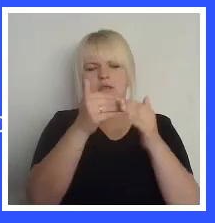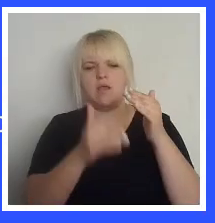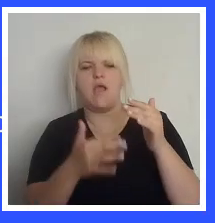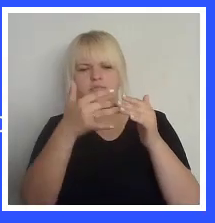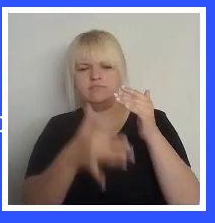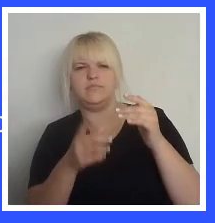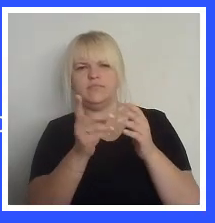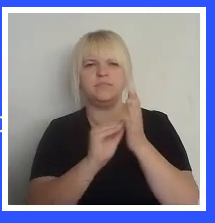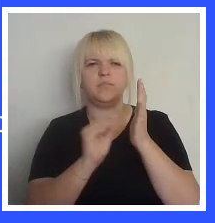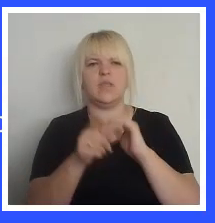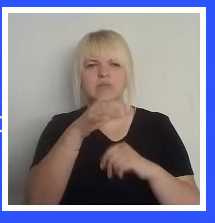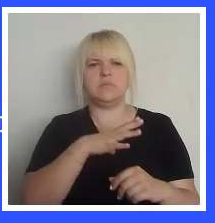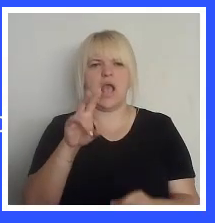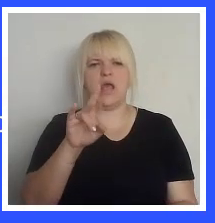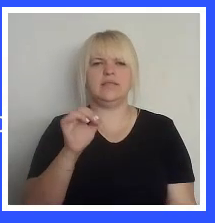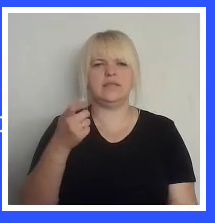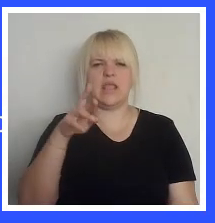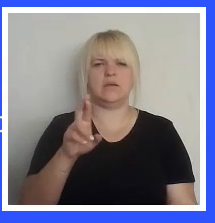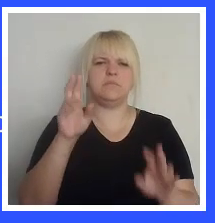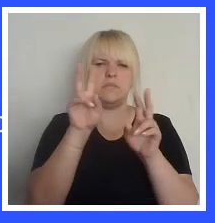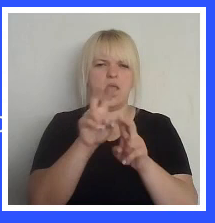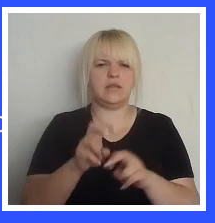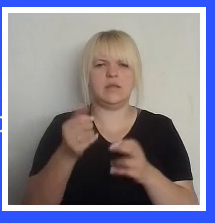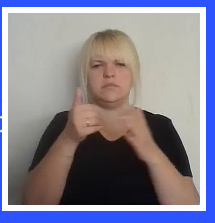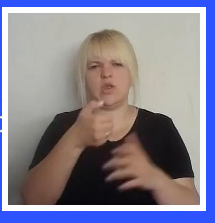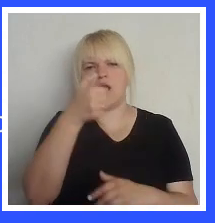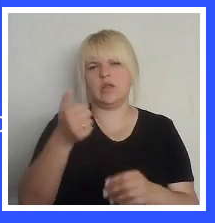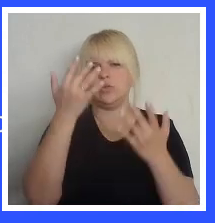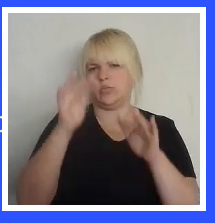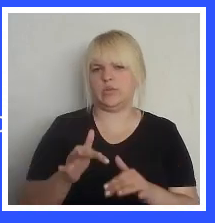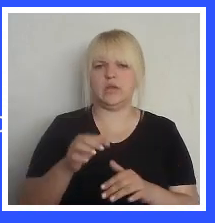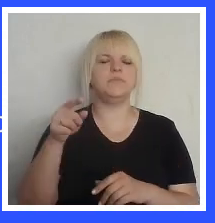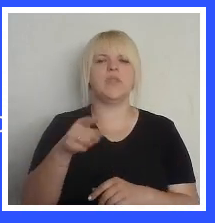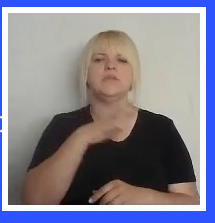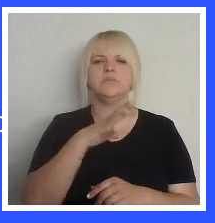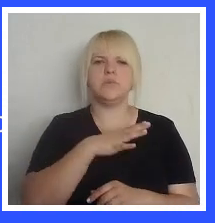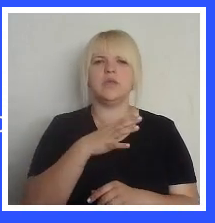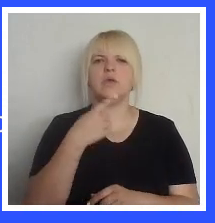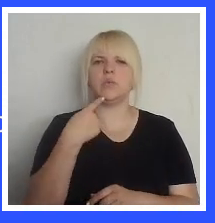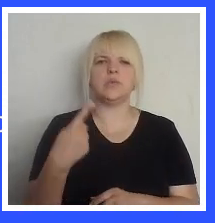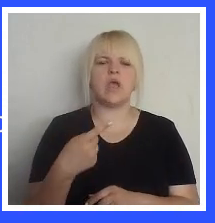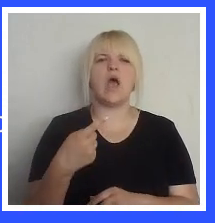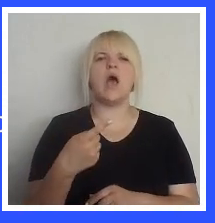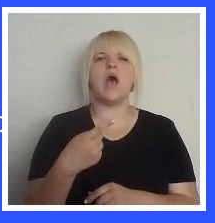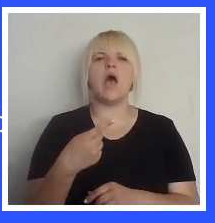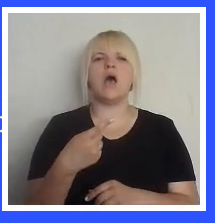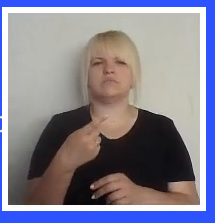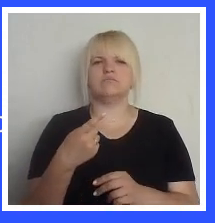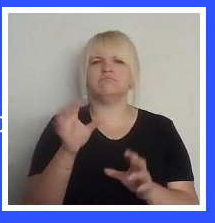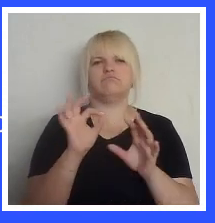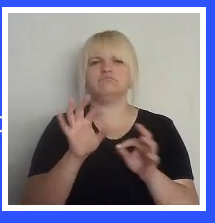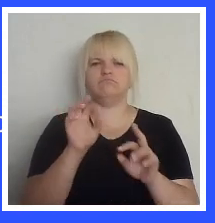bija Kantara pētījums iepriekšējā gada rudenī, reprezentatīvs pētījums, un